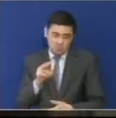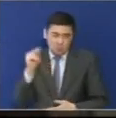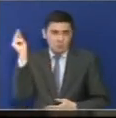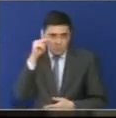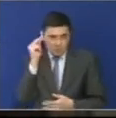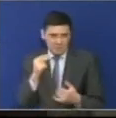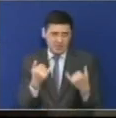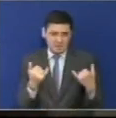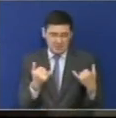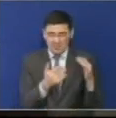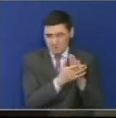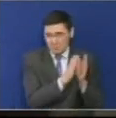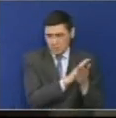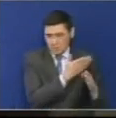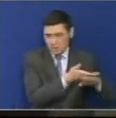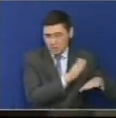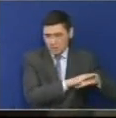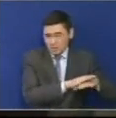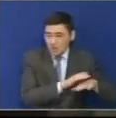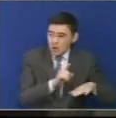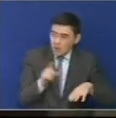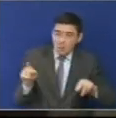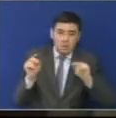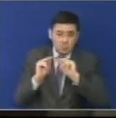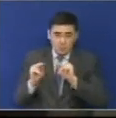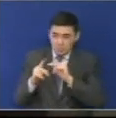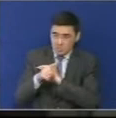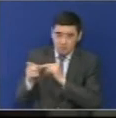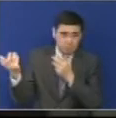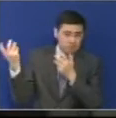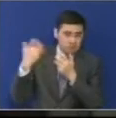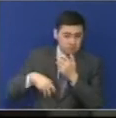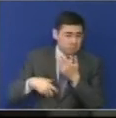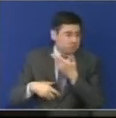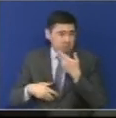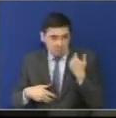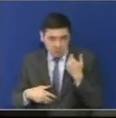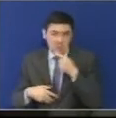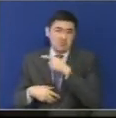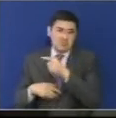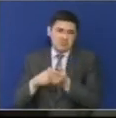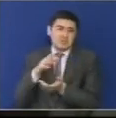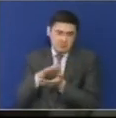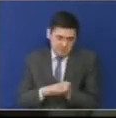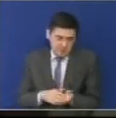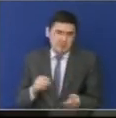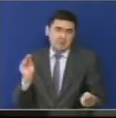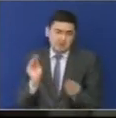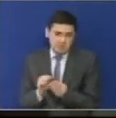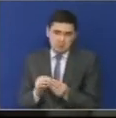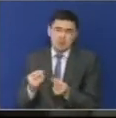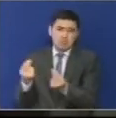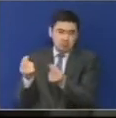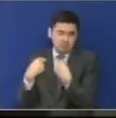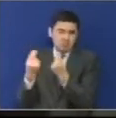қиын жағдайларға қарамастан, мұғалімдеріміз бізді қалдырмай, бізге арғарай білім беріп жүр. Сол үшін біз